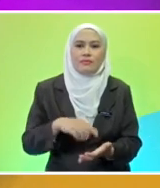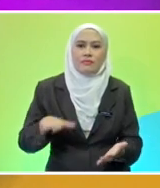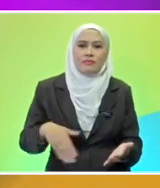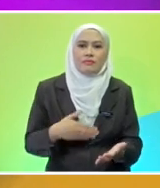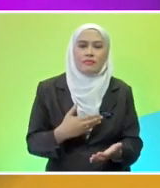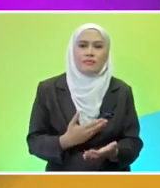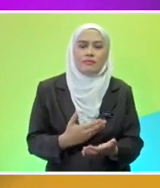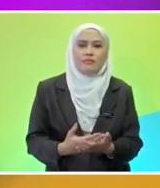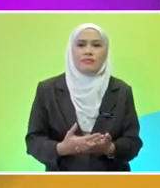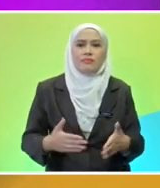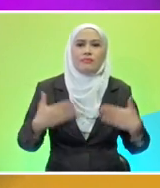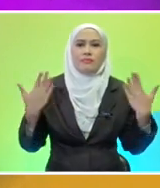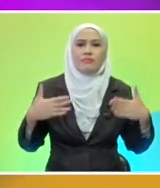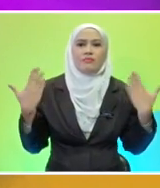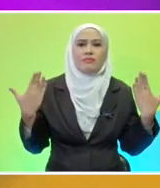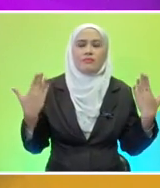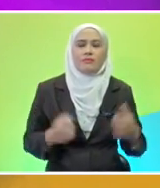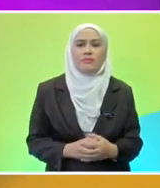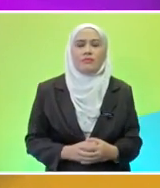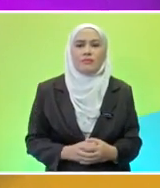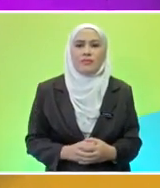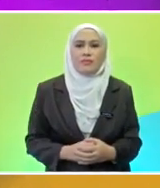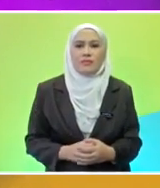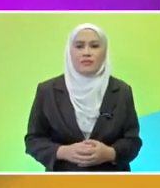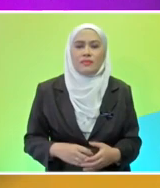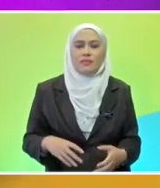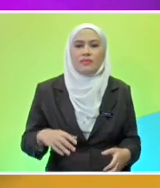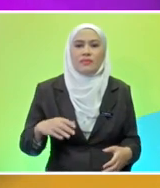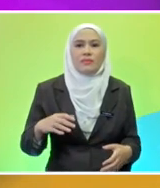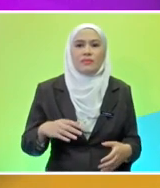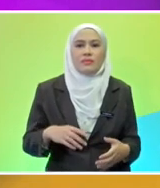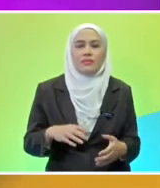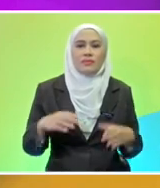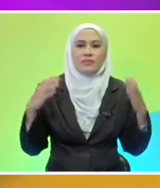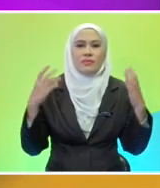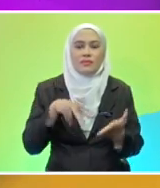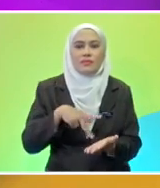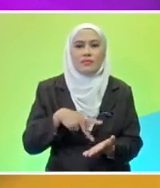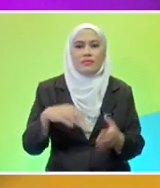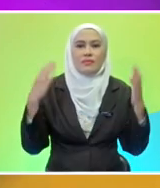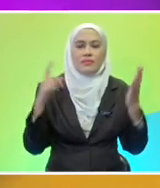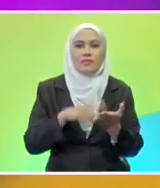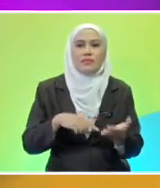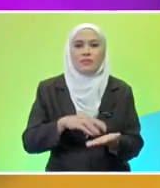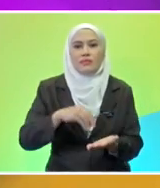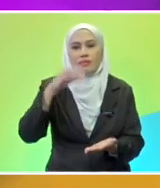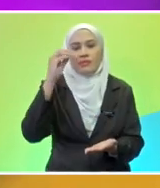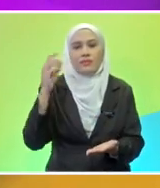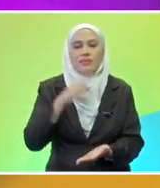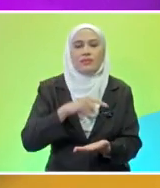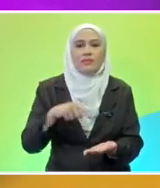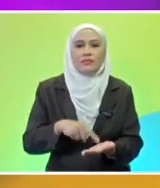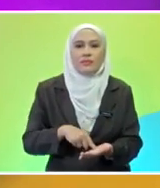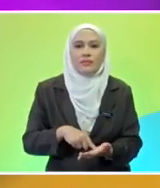dan tak sabar ni. Tadi Abang Akmal menari dengan cikgu tu, apa mata pelajaran dia? Hari ini di dalam